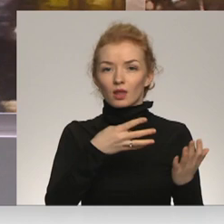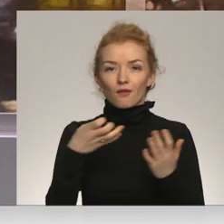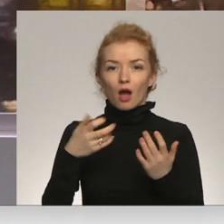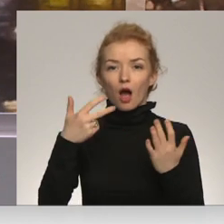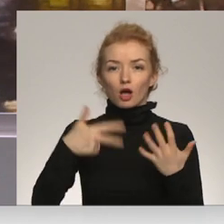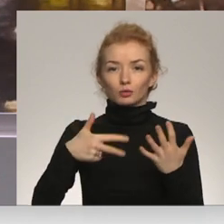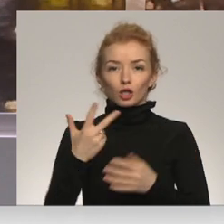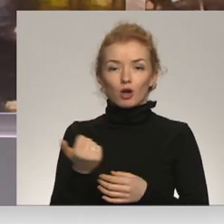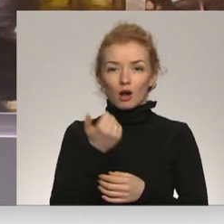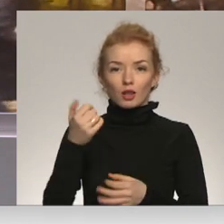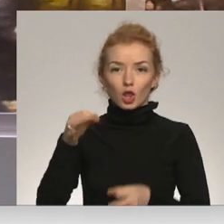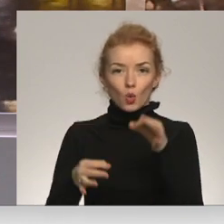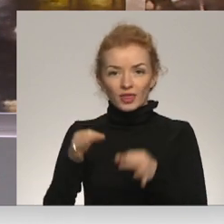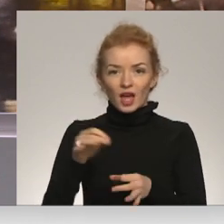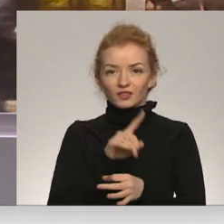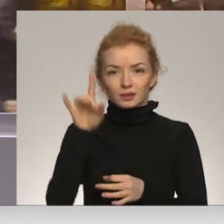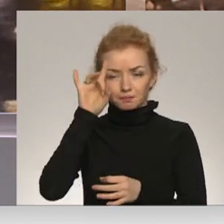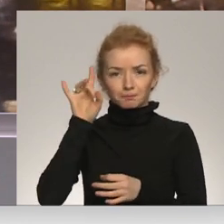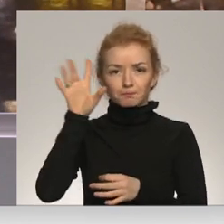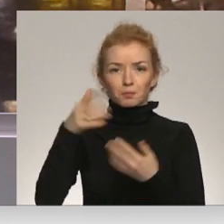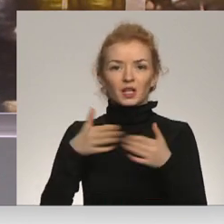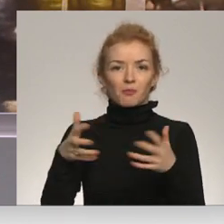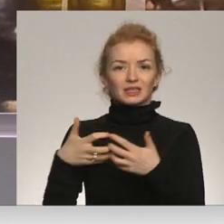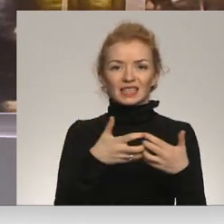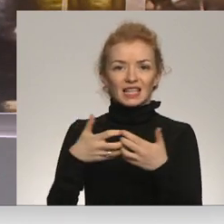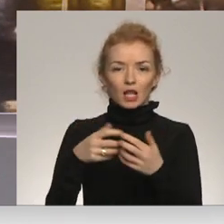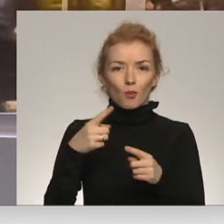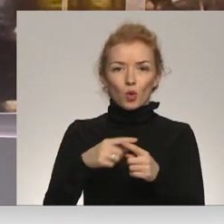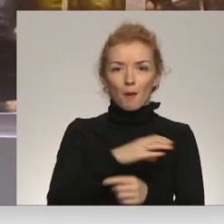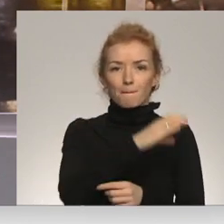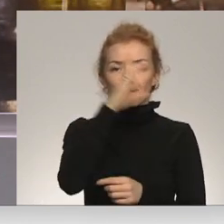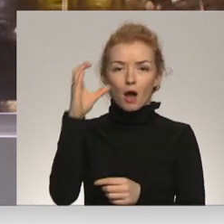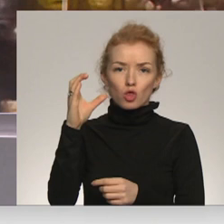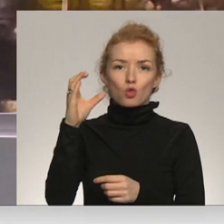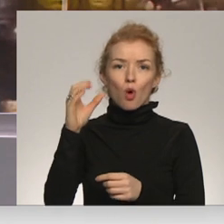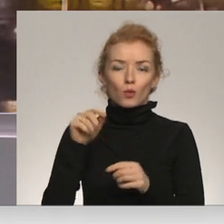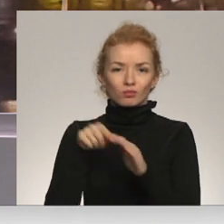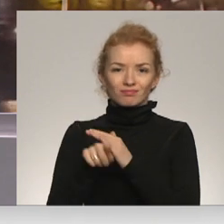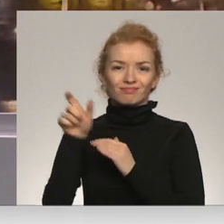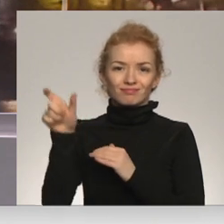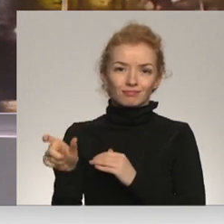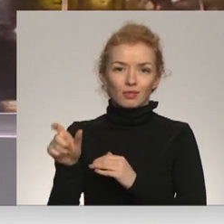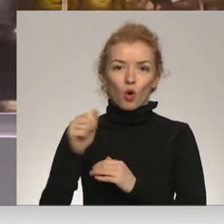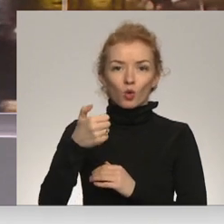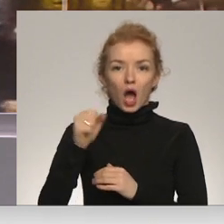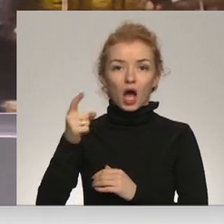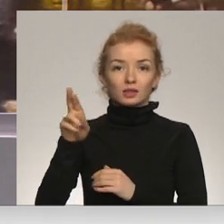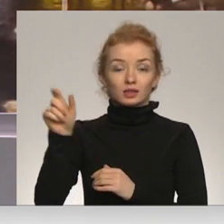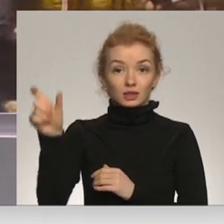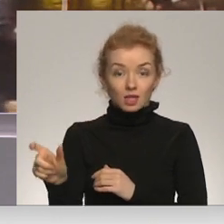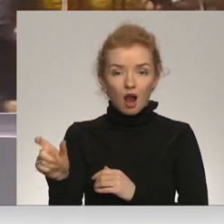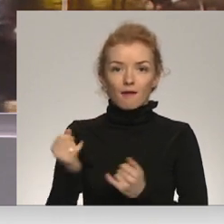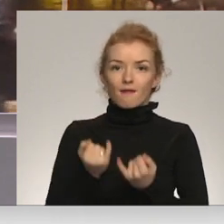1983. Gadā notiesāja viena no zināmākajiem brīvības cīnītājiem un padomju disidentiem Gunāru Astru, šodien atklāts viņam